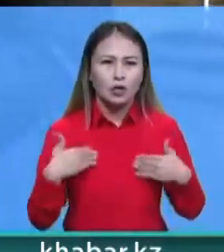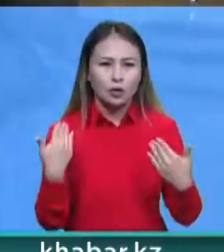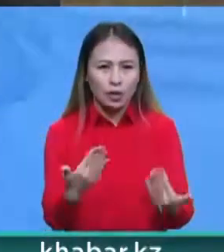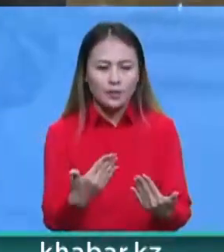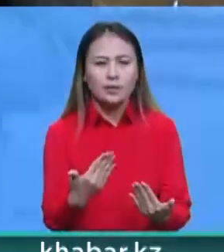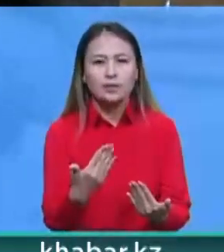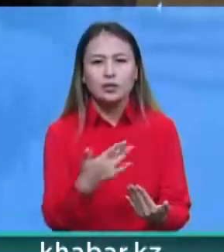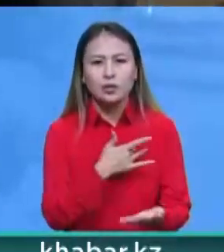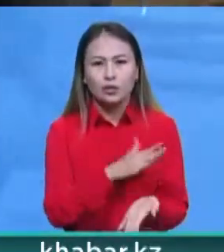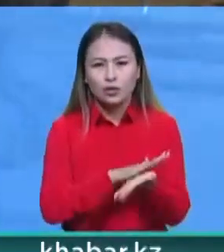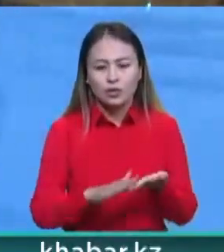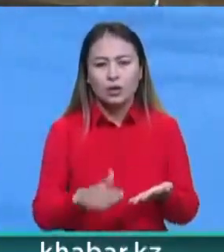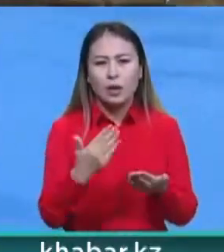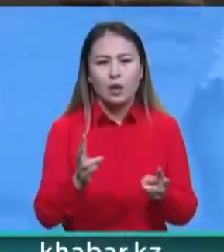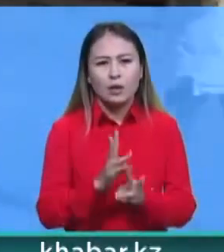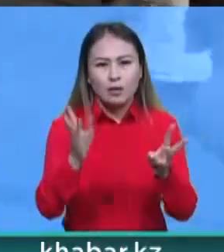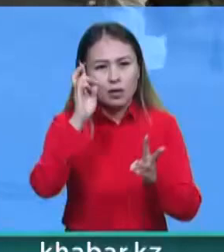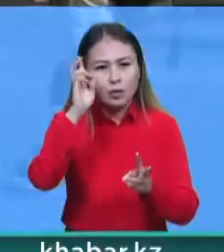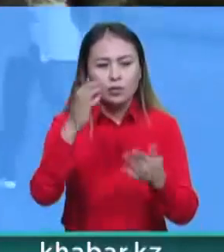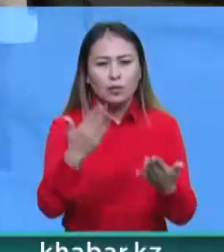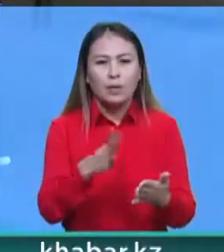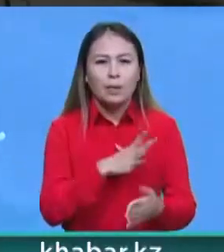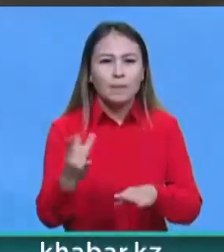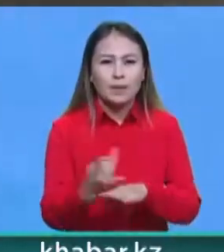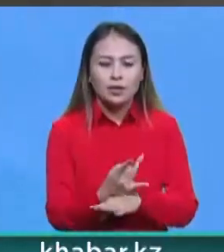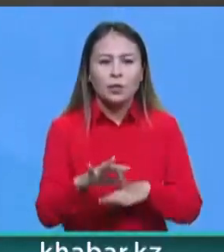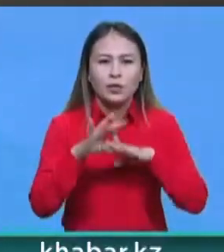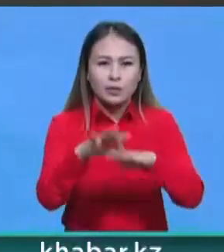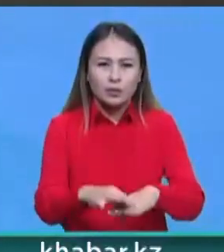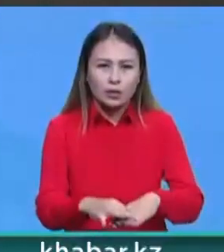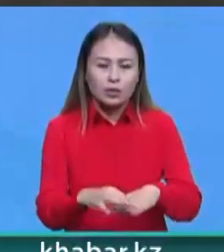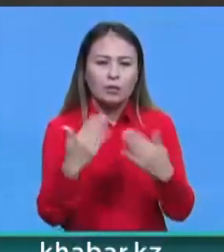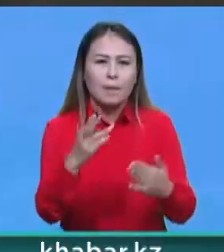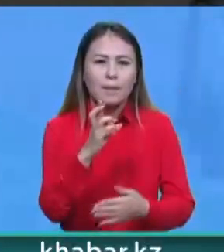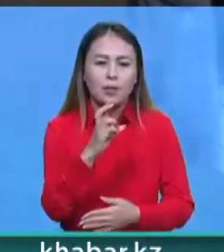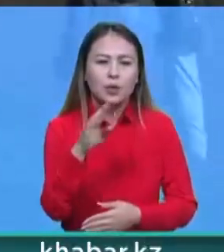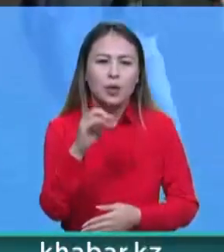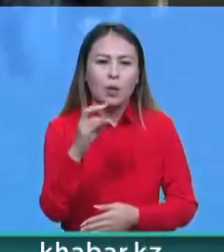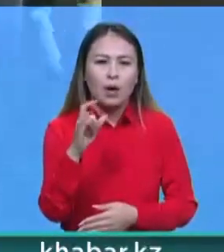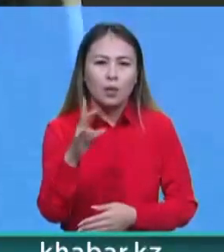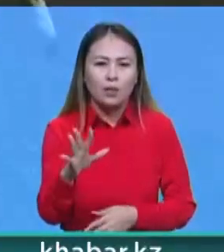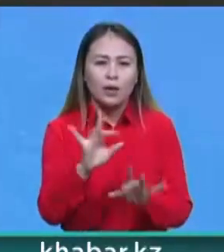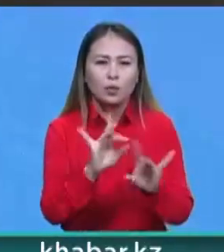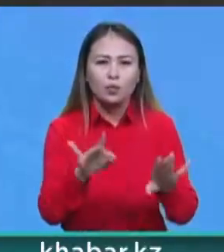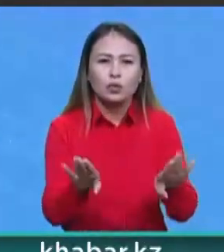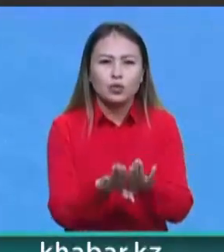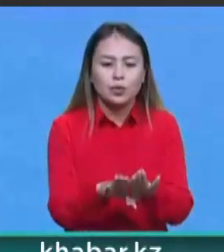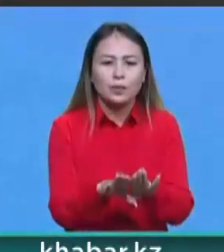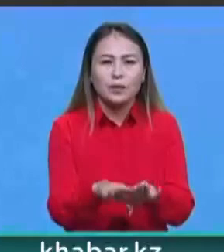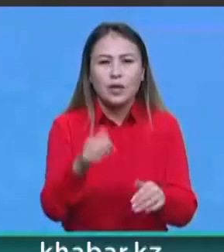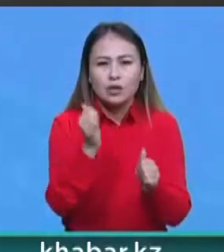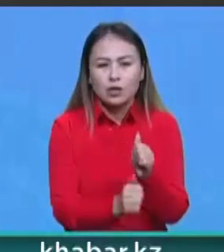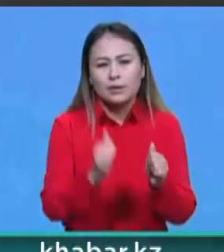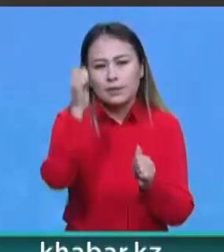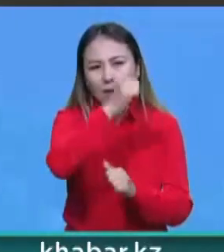жүректен. Міне бұл елбасы кубогы, айта кетейік, елімізде тұңғыш рет өткізіліп жатыр. Жаңағана Бекболат Тілеуханның айтуы бойынша, бұл енді жыл